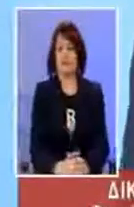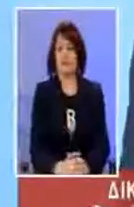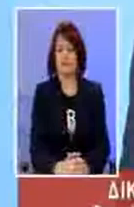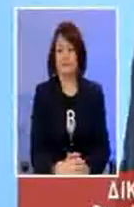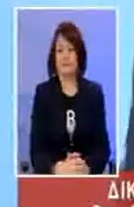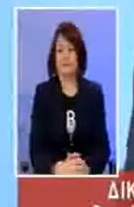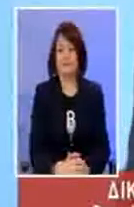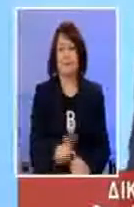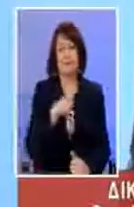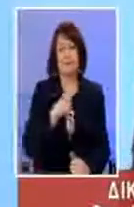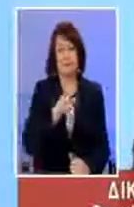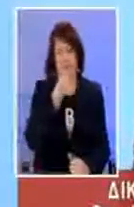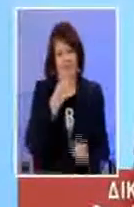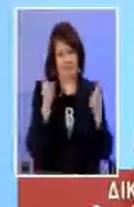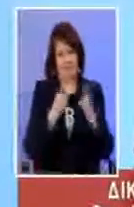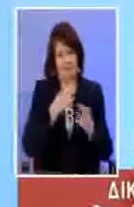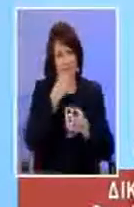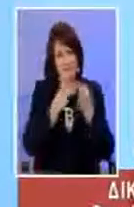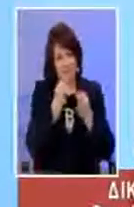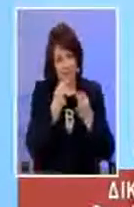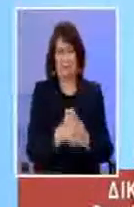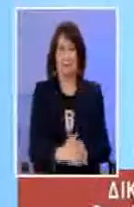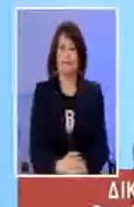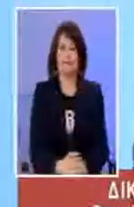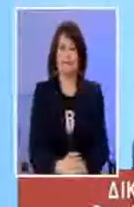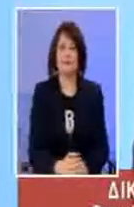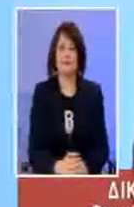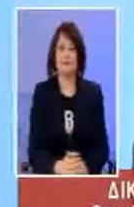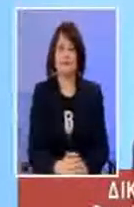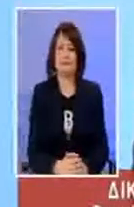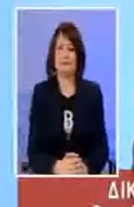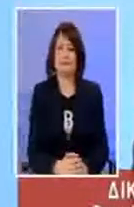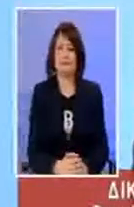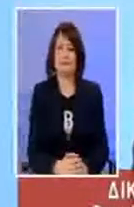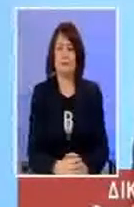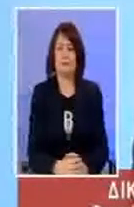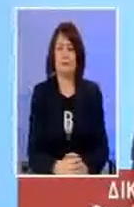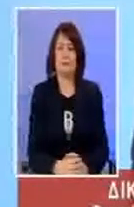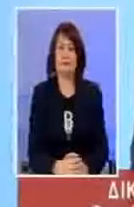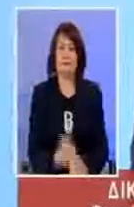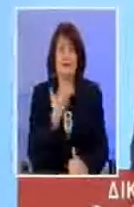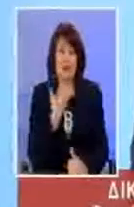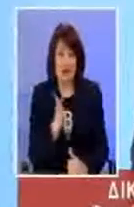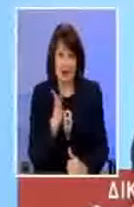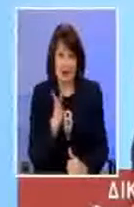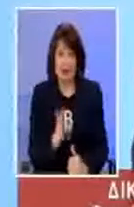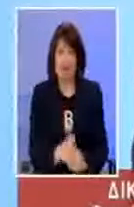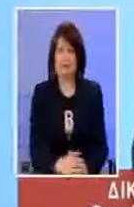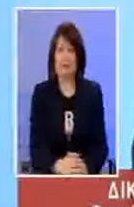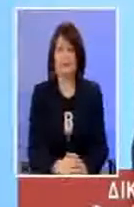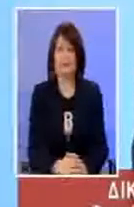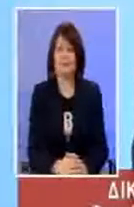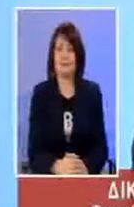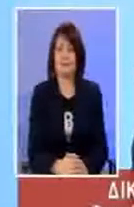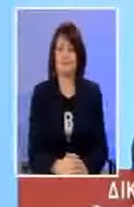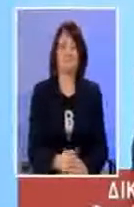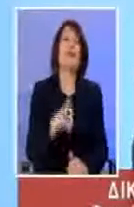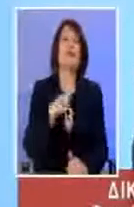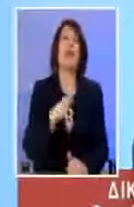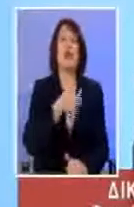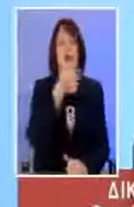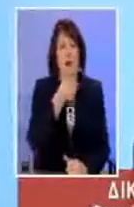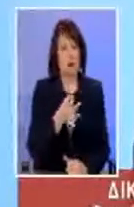Θα ήθελα να πω έτσι δύο λόγια ακόμα. Παρακαλώ, κύριε. Αν έχει τελειώσει, κυρία Γκουριθάκη. Ήθελα να πω λοιπόν ότι